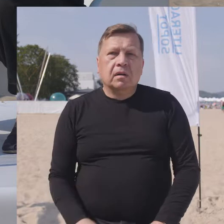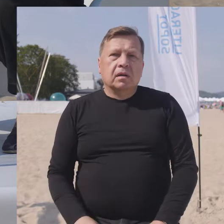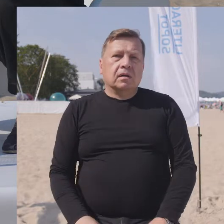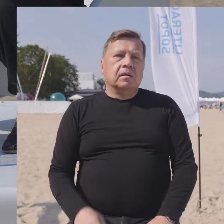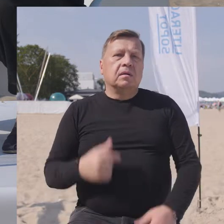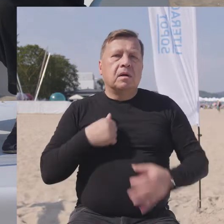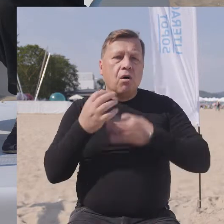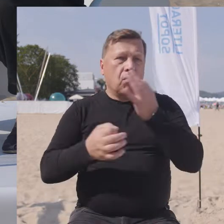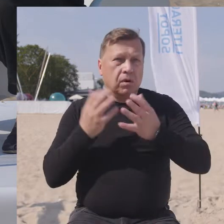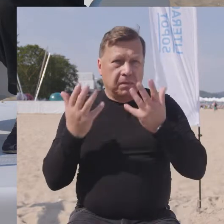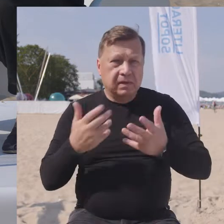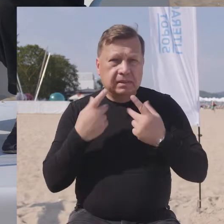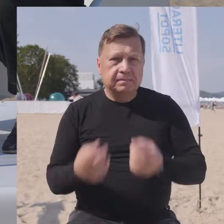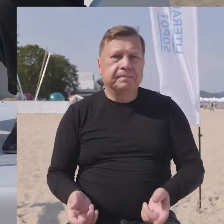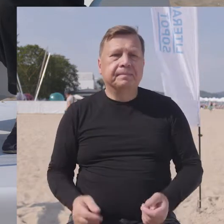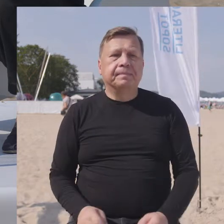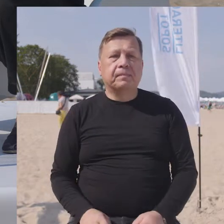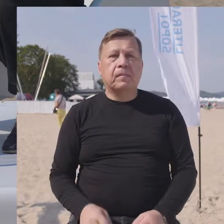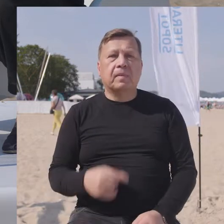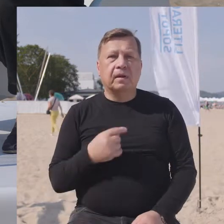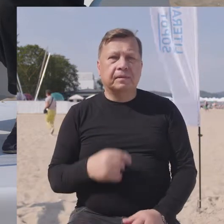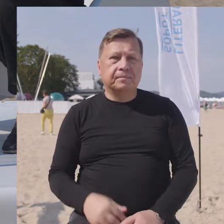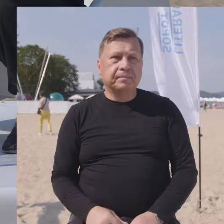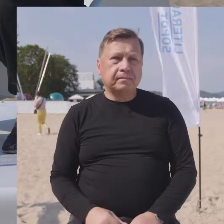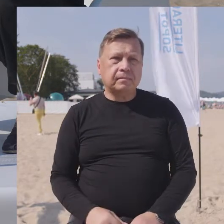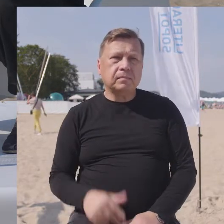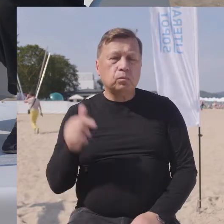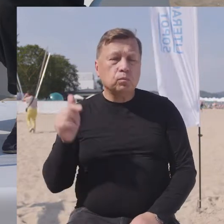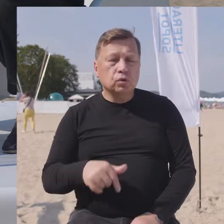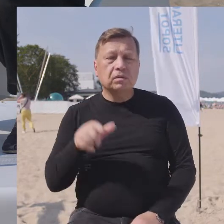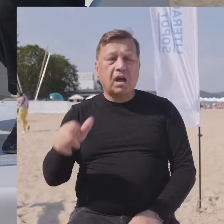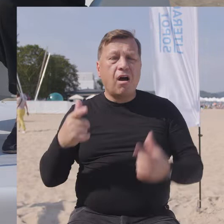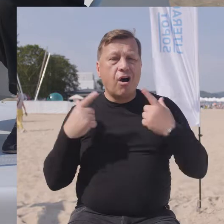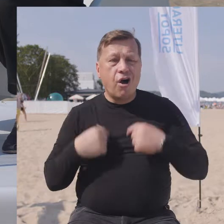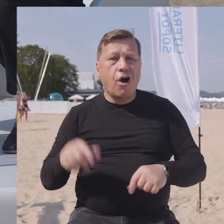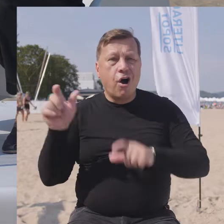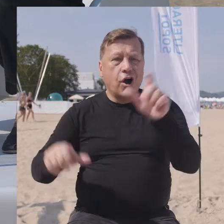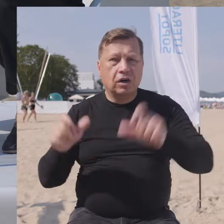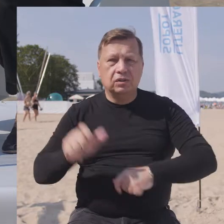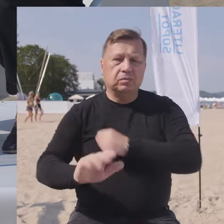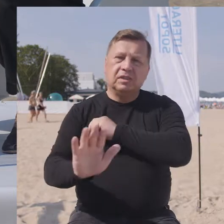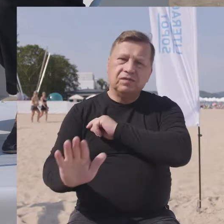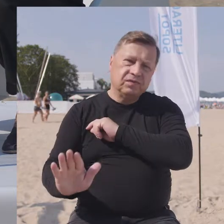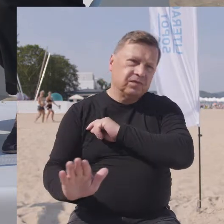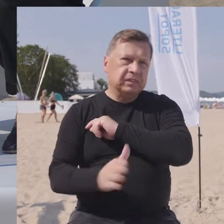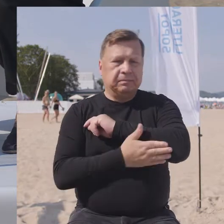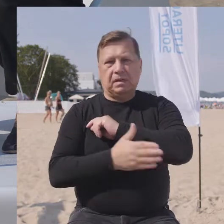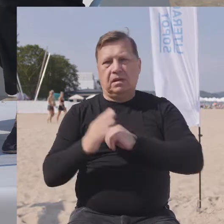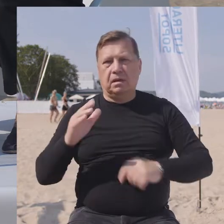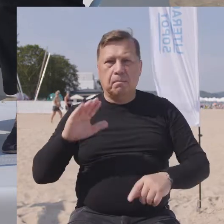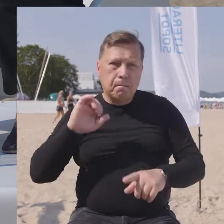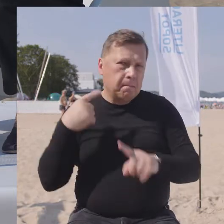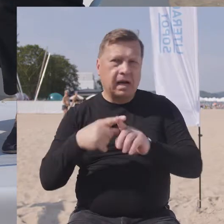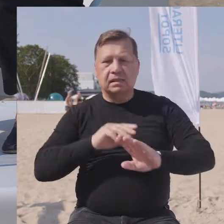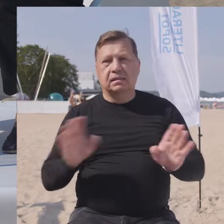czy szumnie, jest w miarę możliwości maksymalnie wspierać te osoby. I jedną z takich możliwości jest to, że